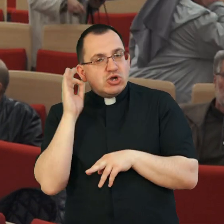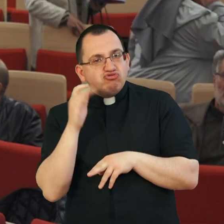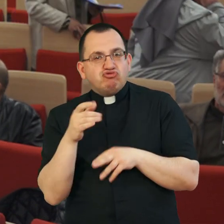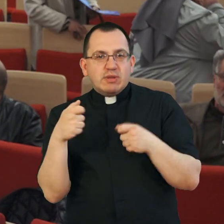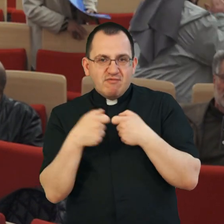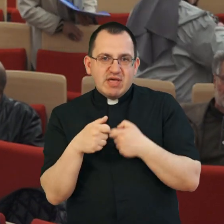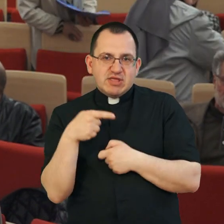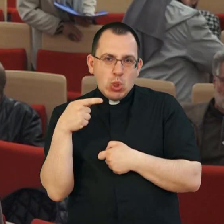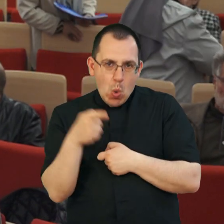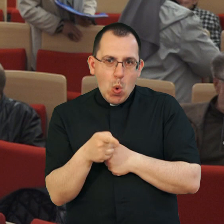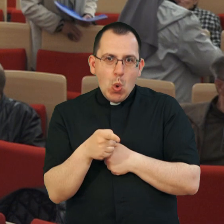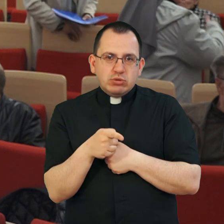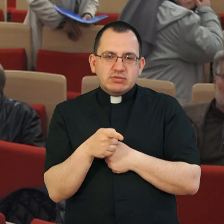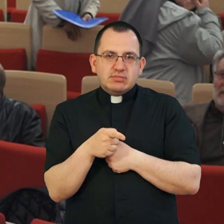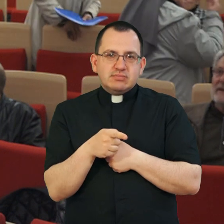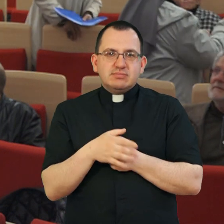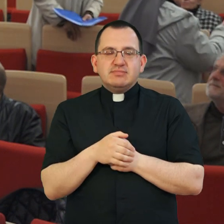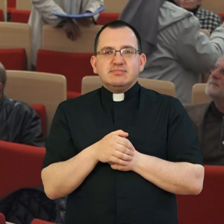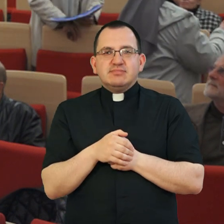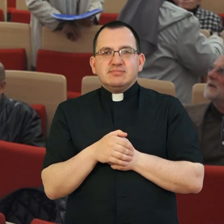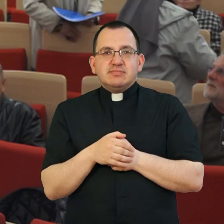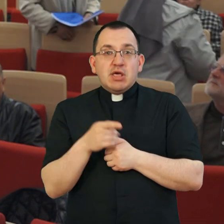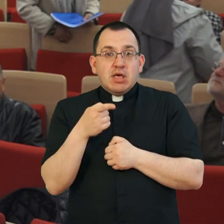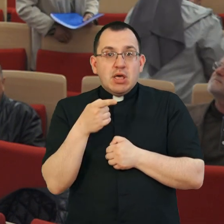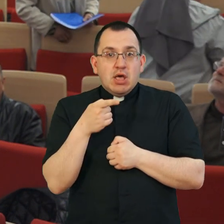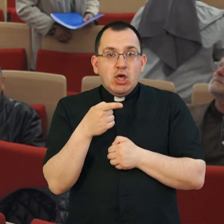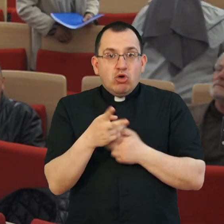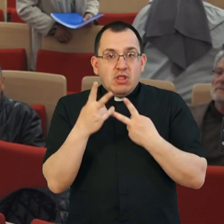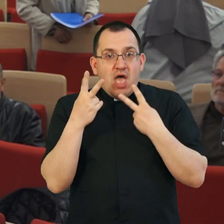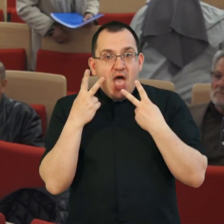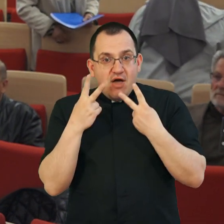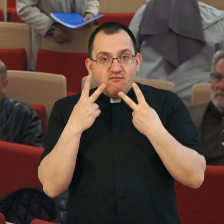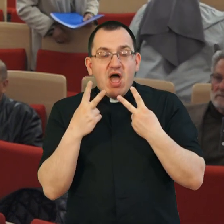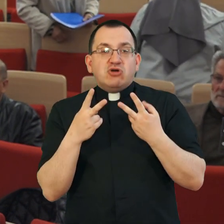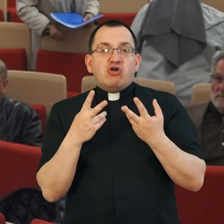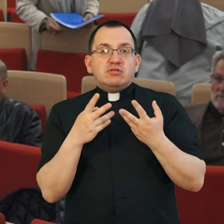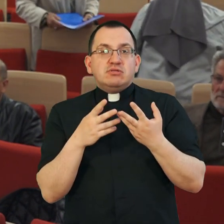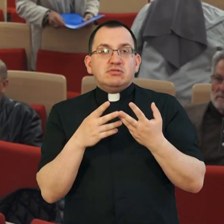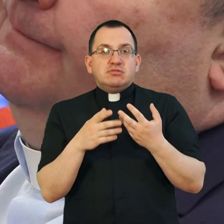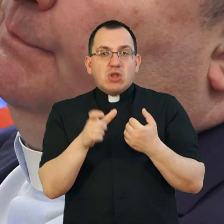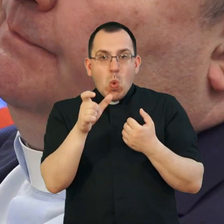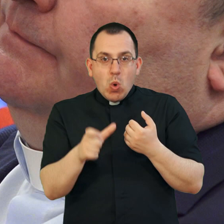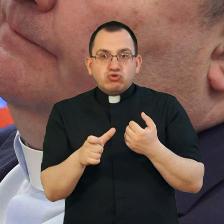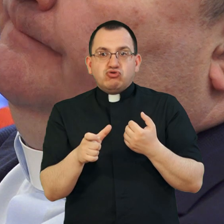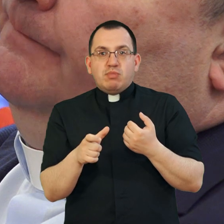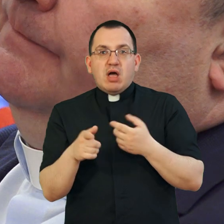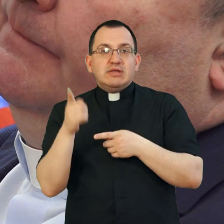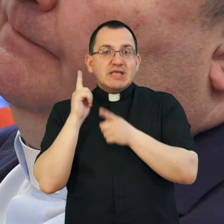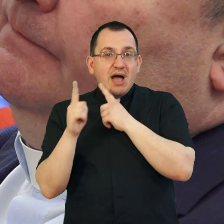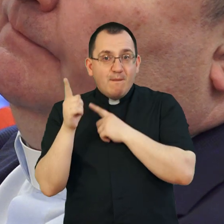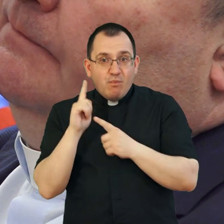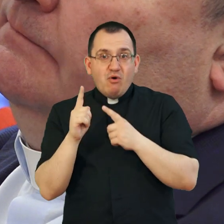ga kao nezaobilaznog hrvatskog književnog povjesničara, književnog kritičara, filmskog